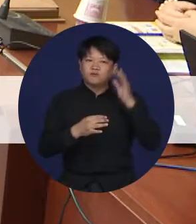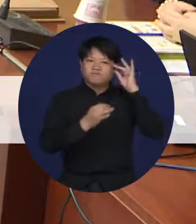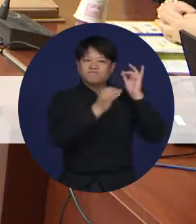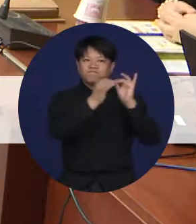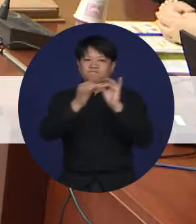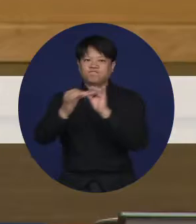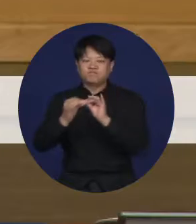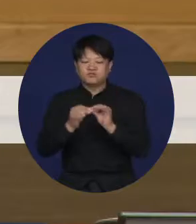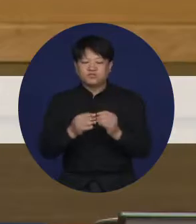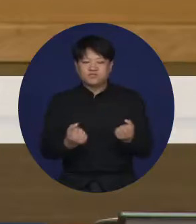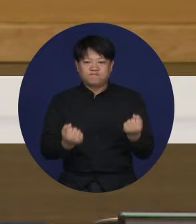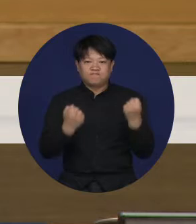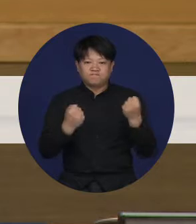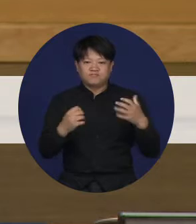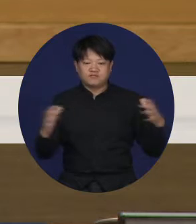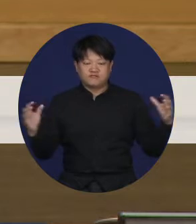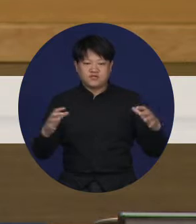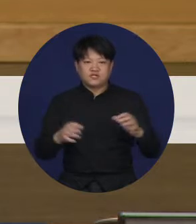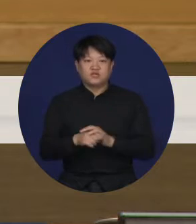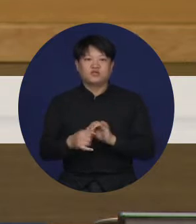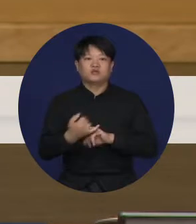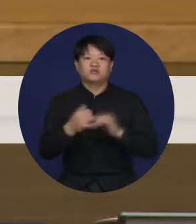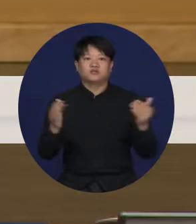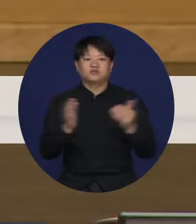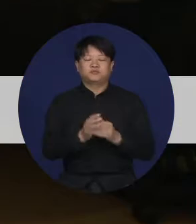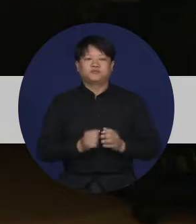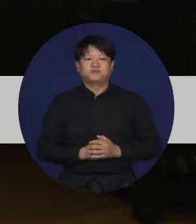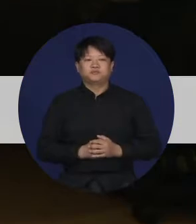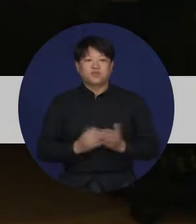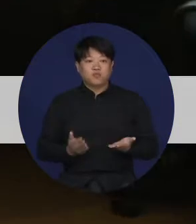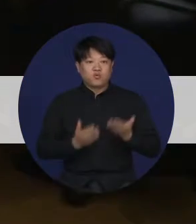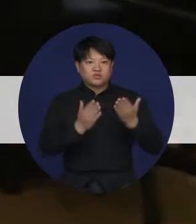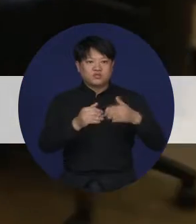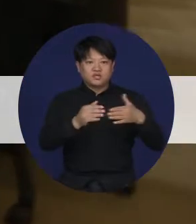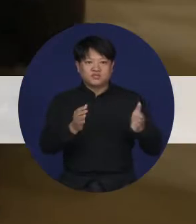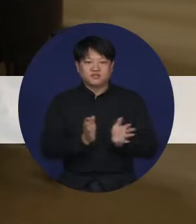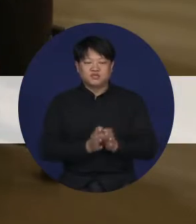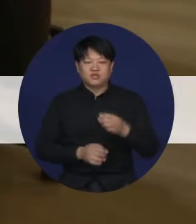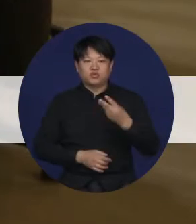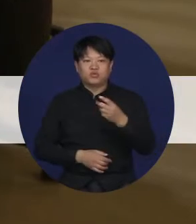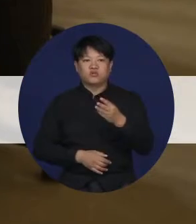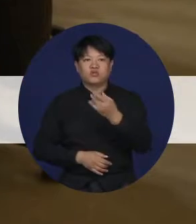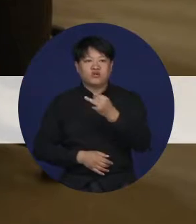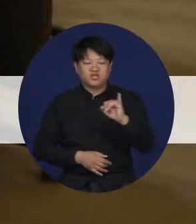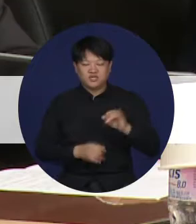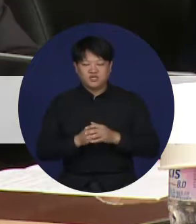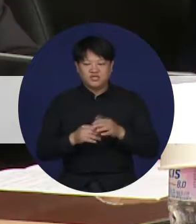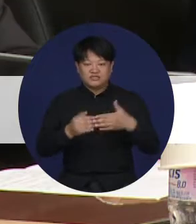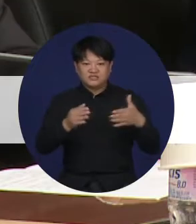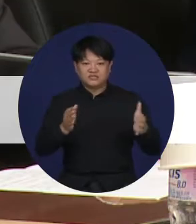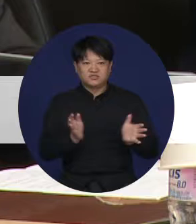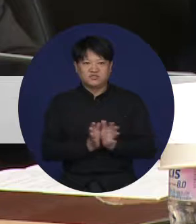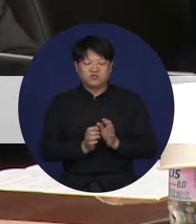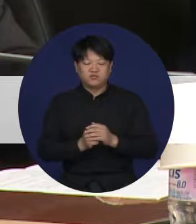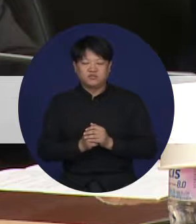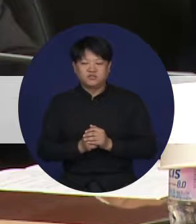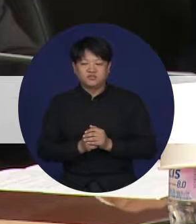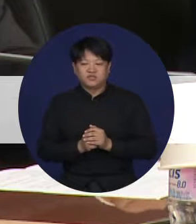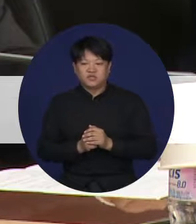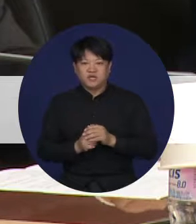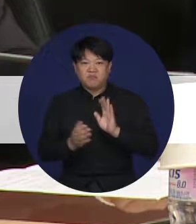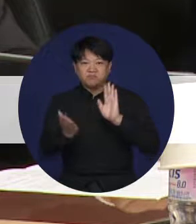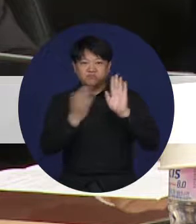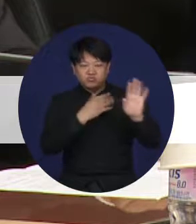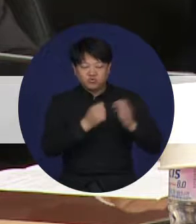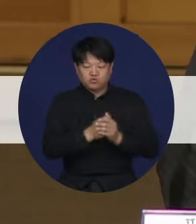협력하기로 했습니다 포항 지역의 대표적인 봉사 단체인 국제 로터리 클럽 3630 지구 사 지 야 클럽은